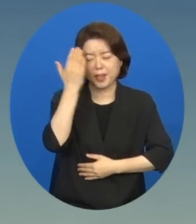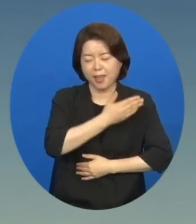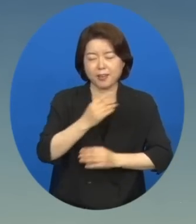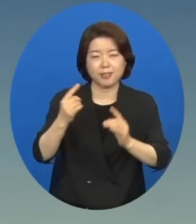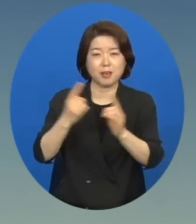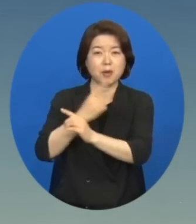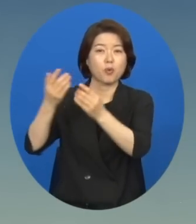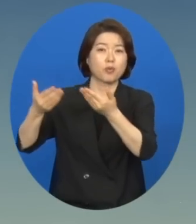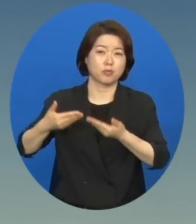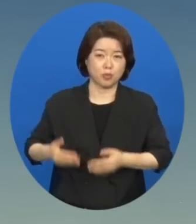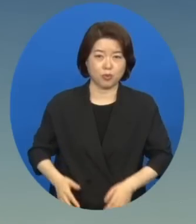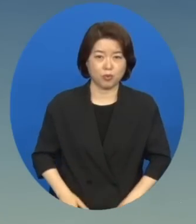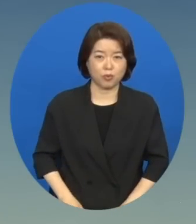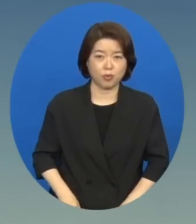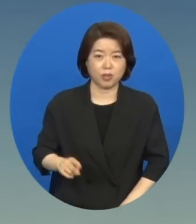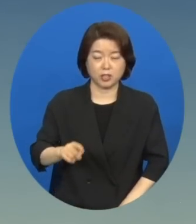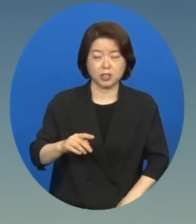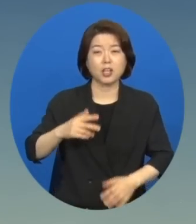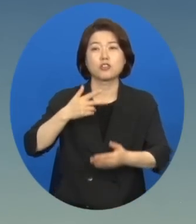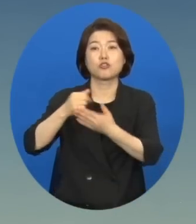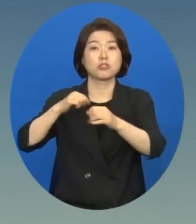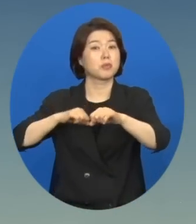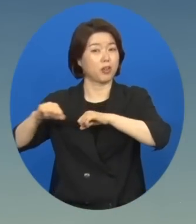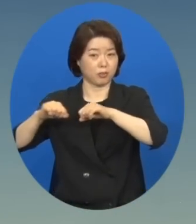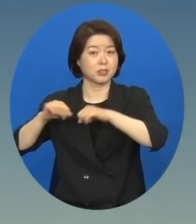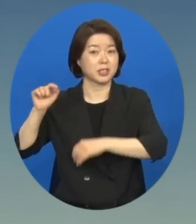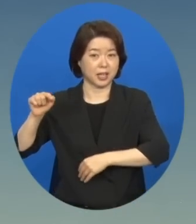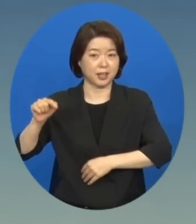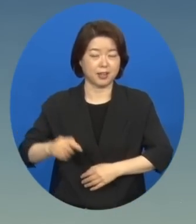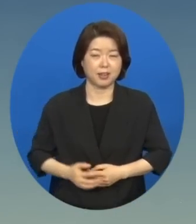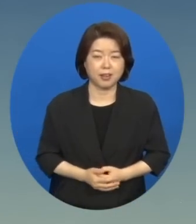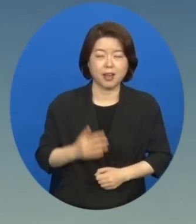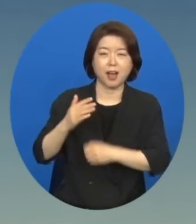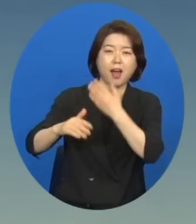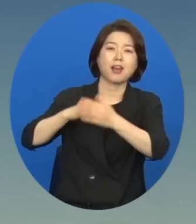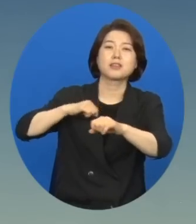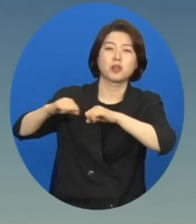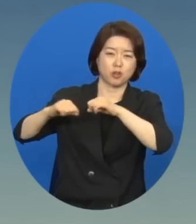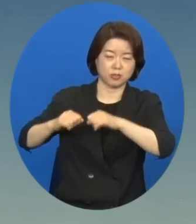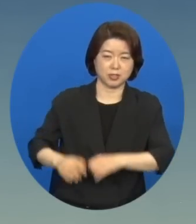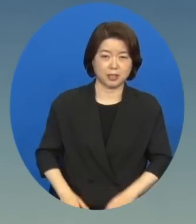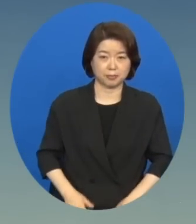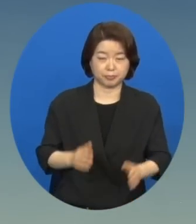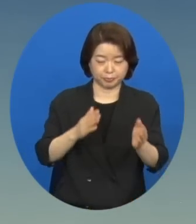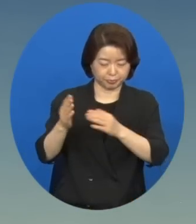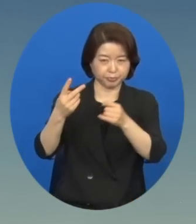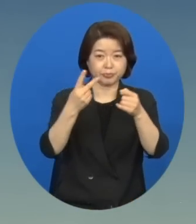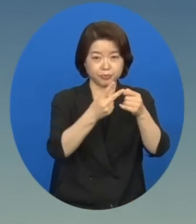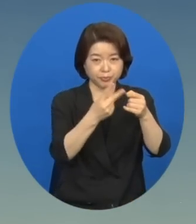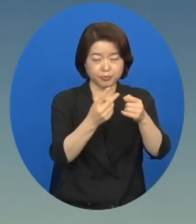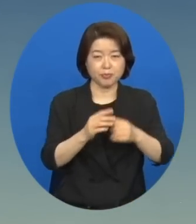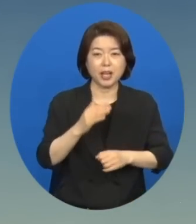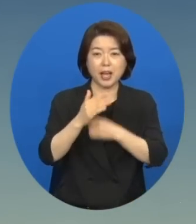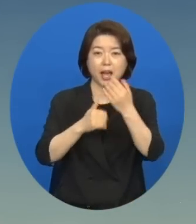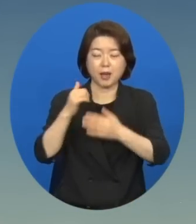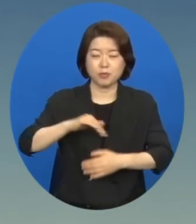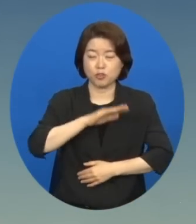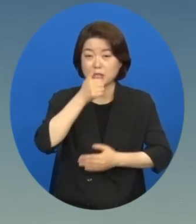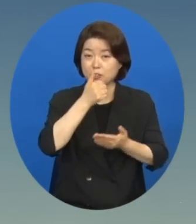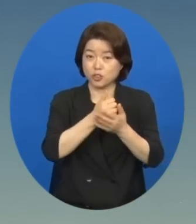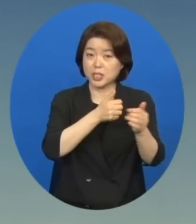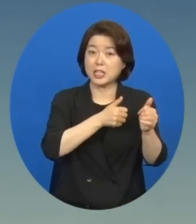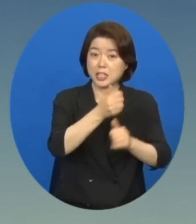것이요. 이 주의 역사예요. 하나님의 역사. 또 두 번째, 하나님이 우리가 죄를